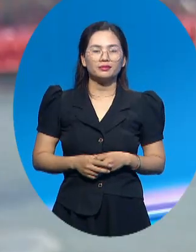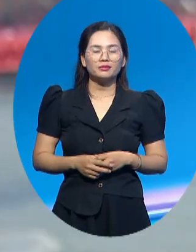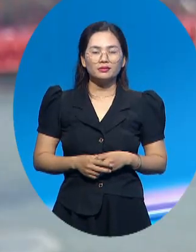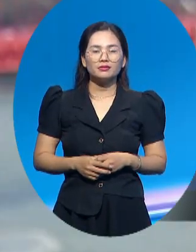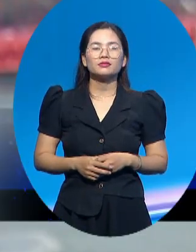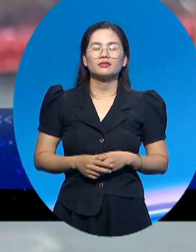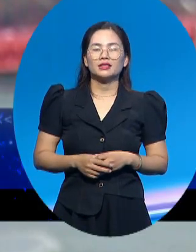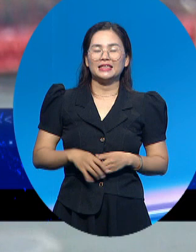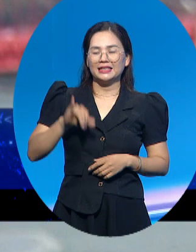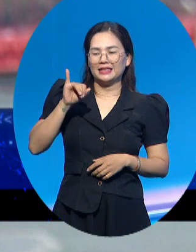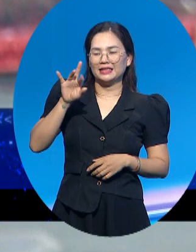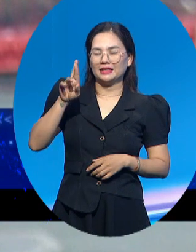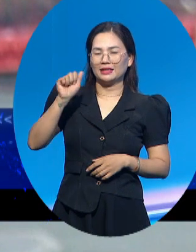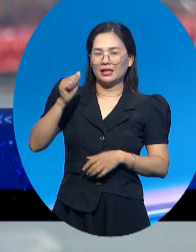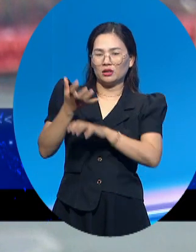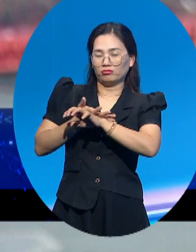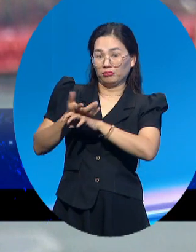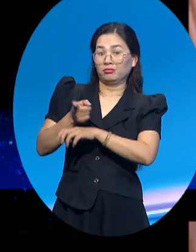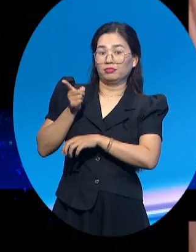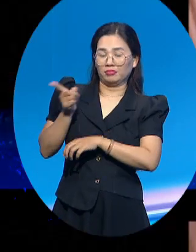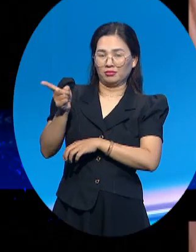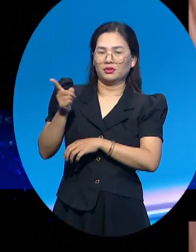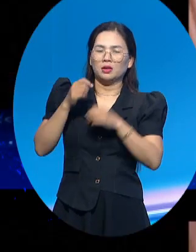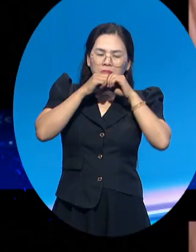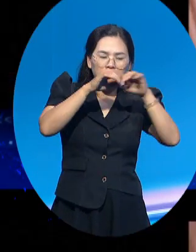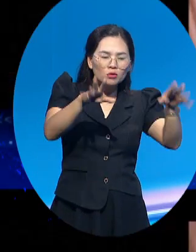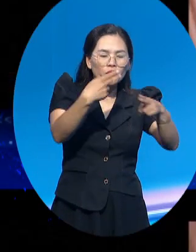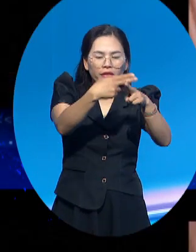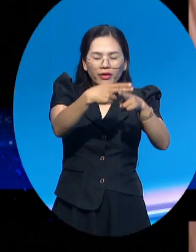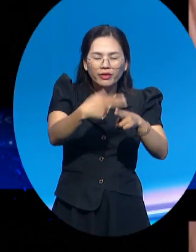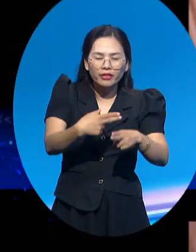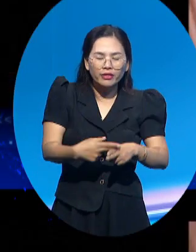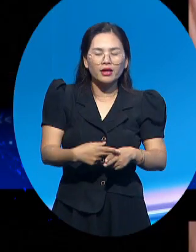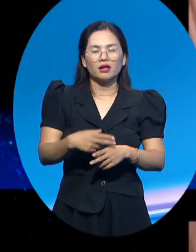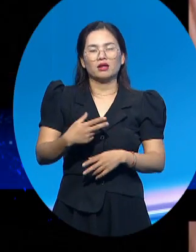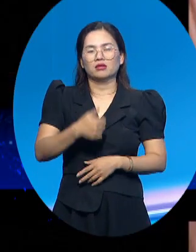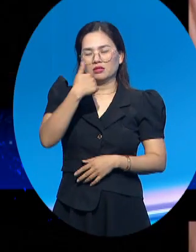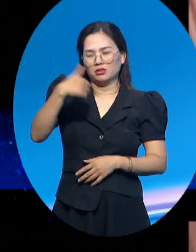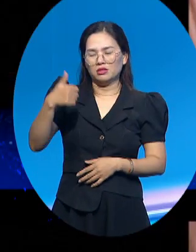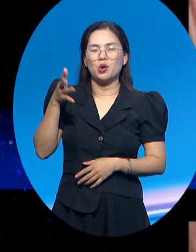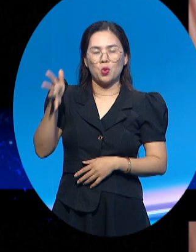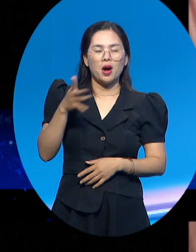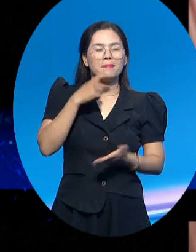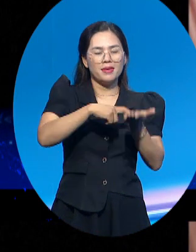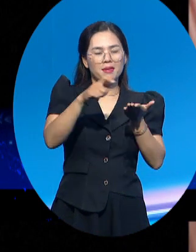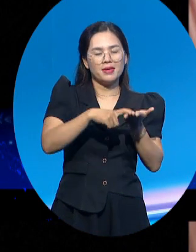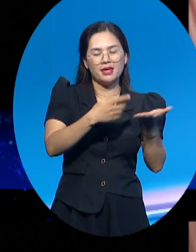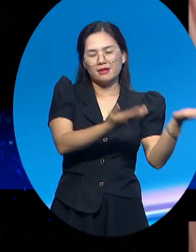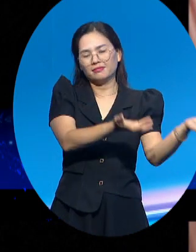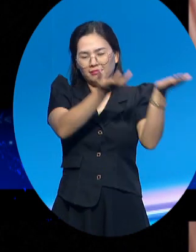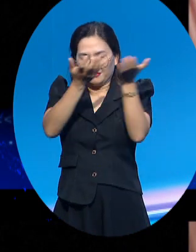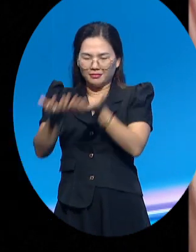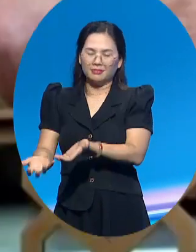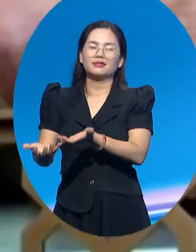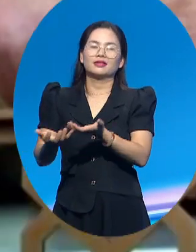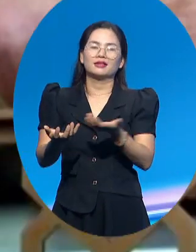Hãng thông tấn quốc gia Iran IRNA đã công bố danh tính của 5 công dân nước này dự kiến sẽ được Mỹ trả tự do trong đợt trao